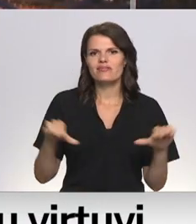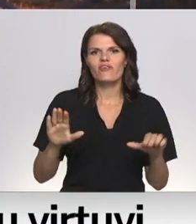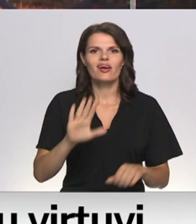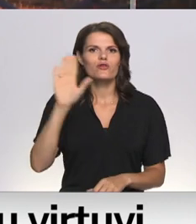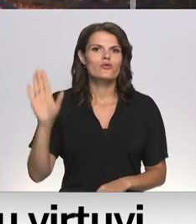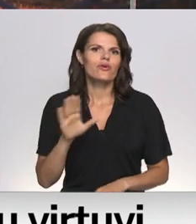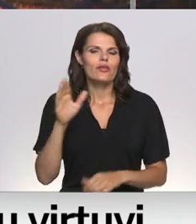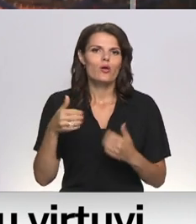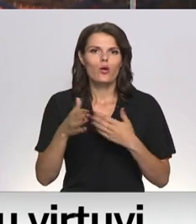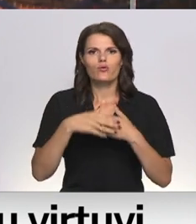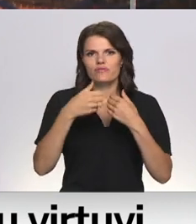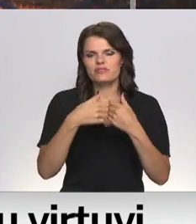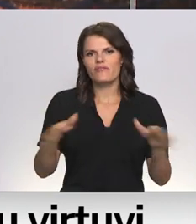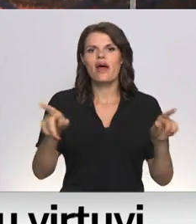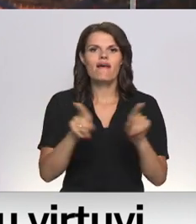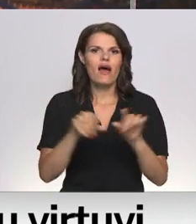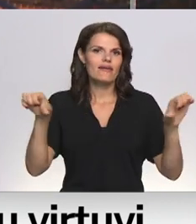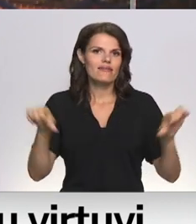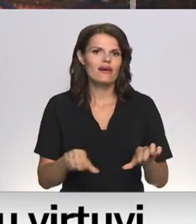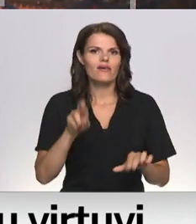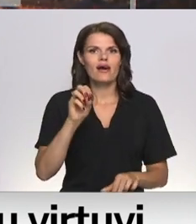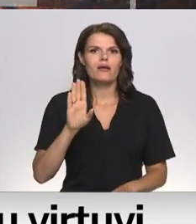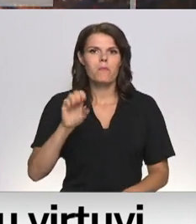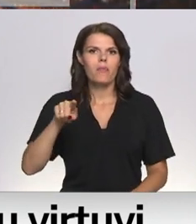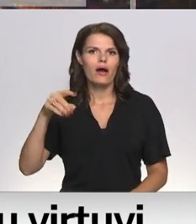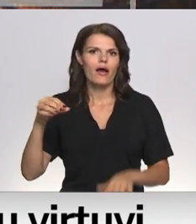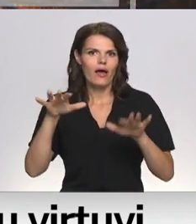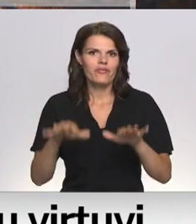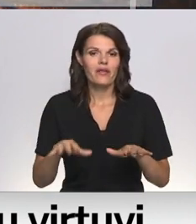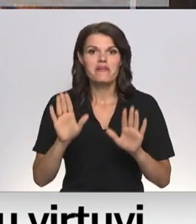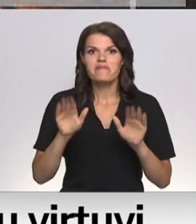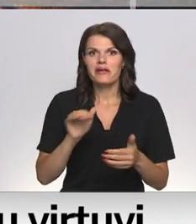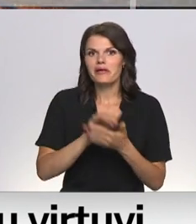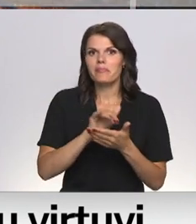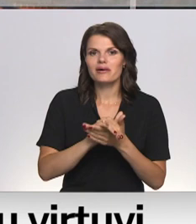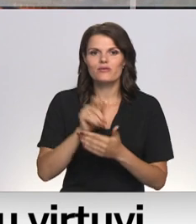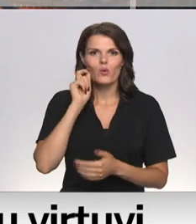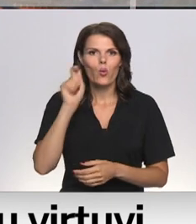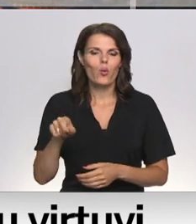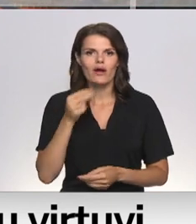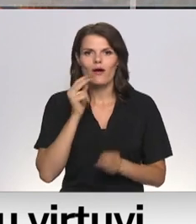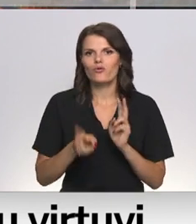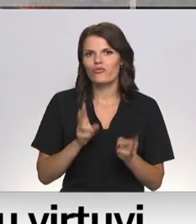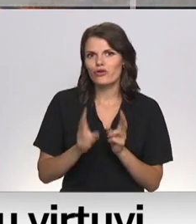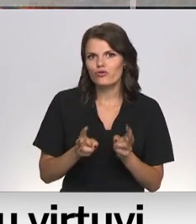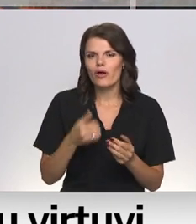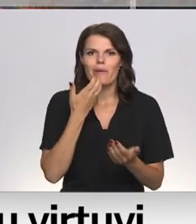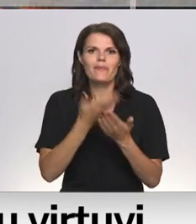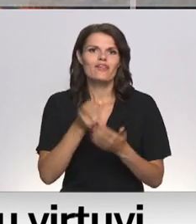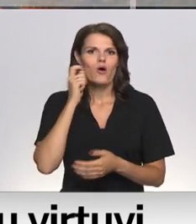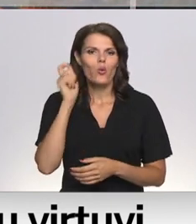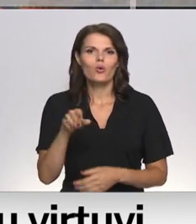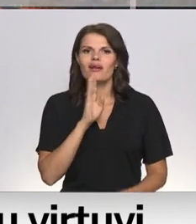dienas. Durvis apmeklētājiem vēra arī kafēnīca Rembatē, kur interesentiem bija iespēja iepazīt ukraiņu virtuvi. To piedāvāja